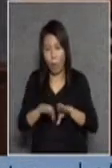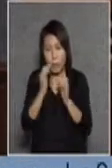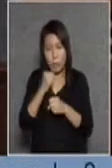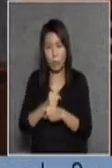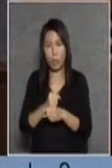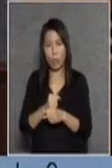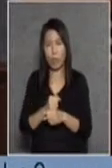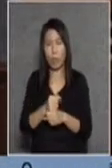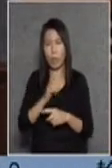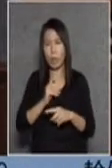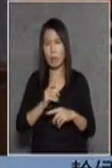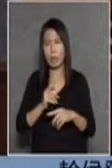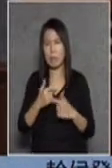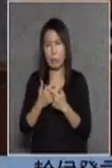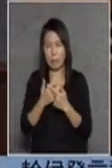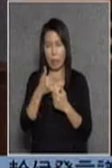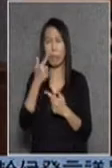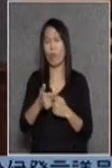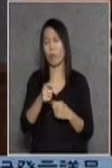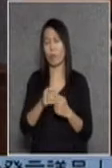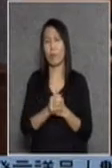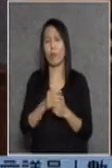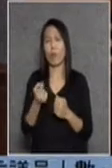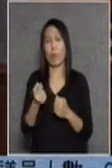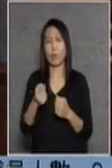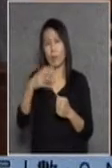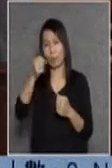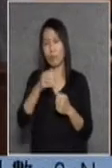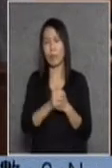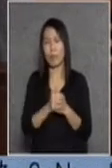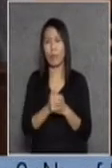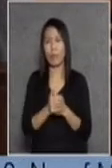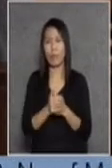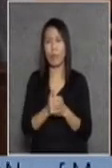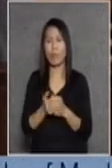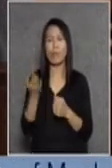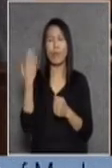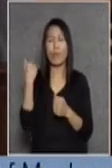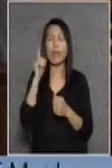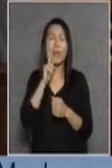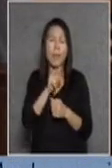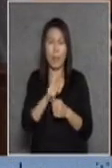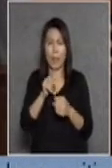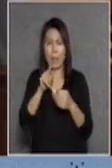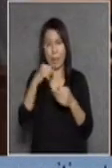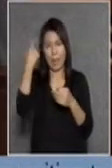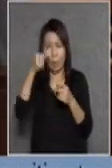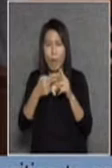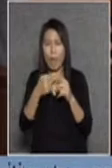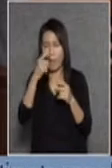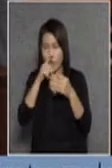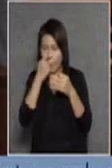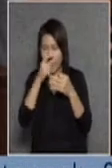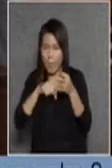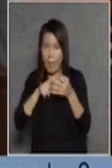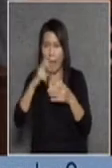個非常具有爭議性嘅。好簡單，主席，上兩個禮拜，伯南克話我考慮會退市，哇！即係有時冧到